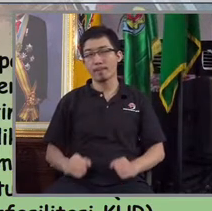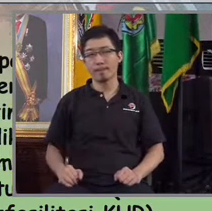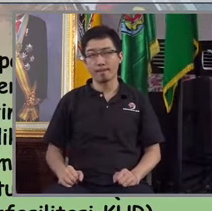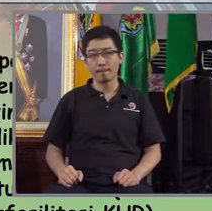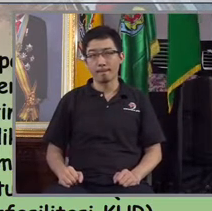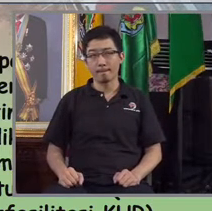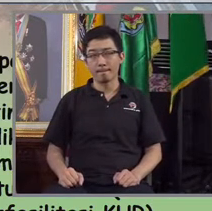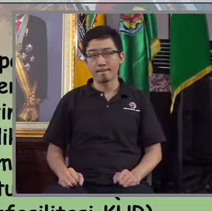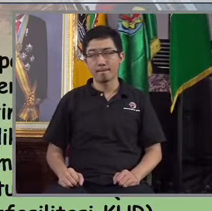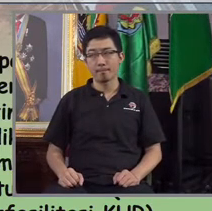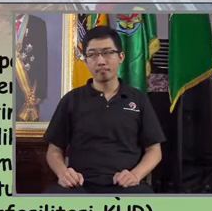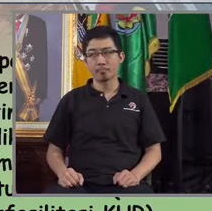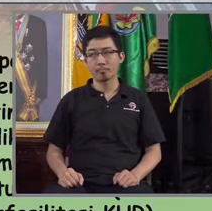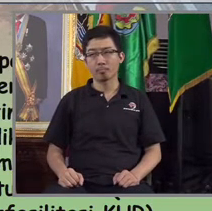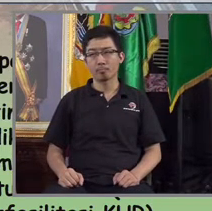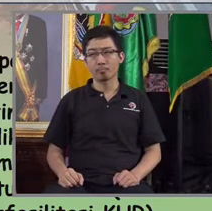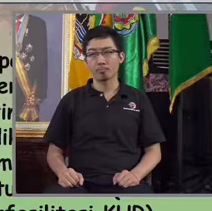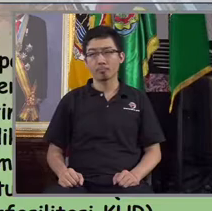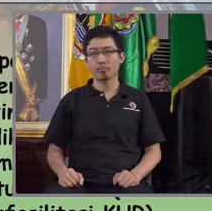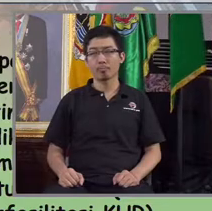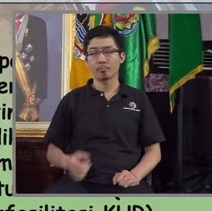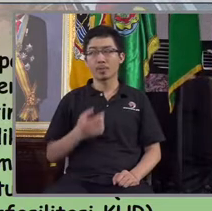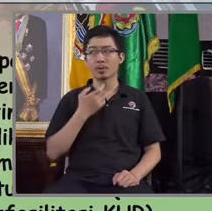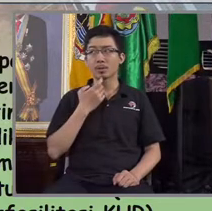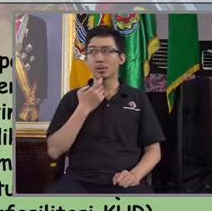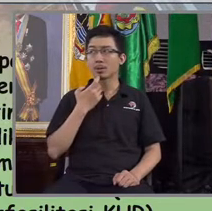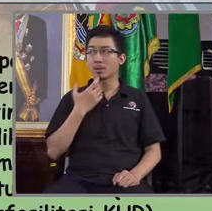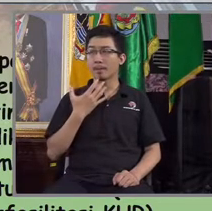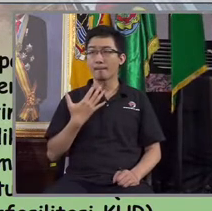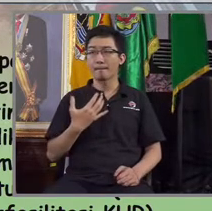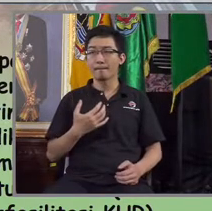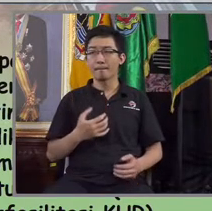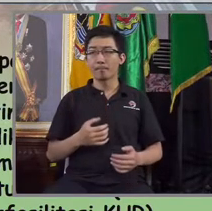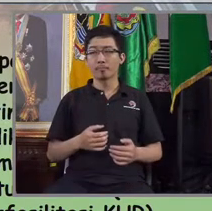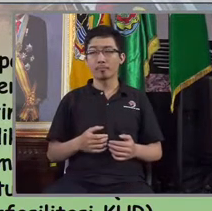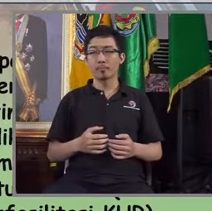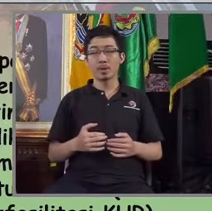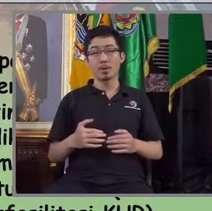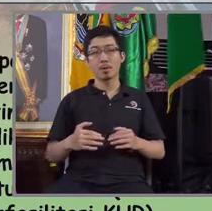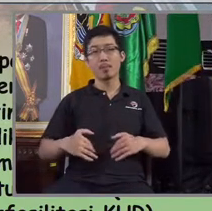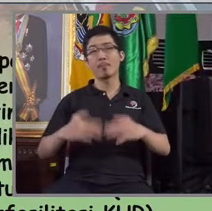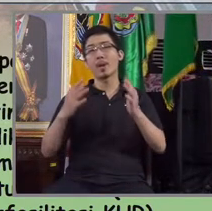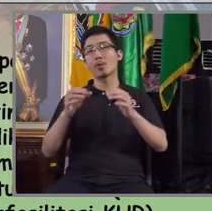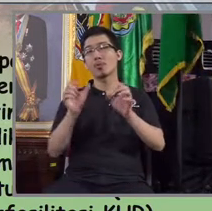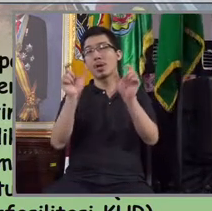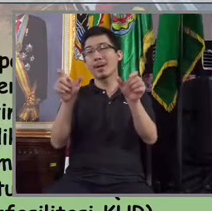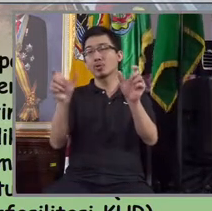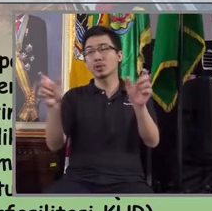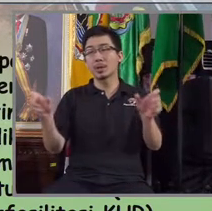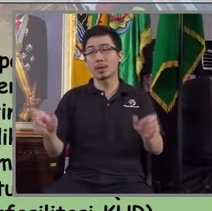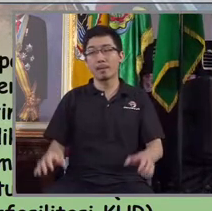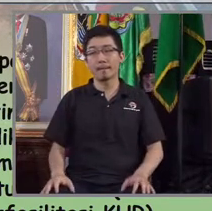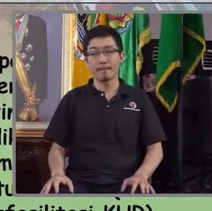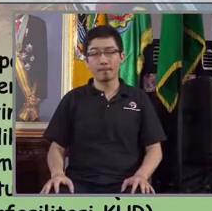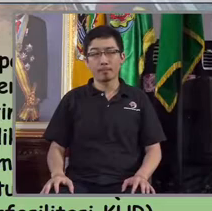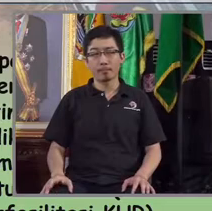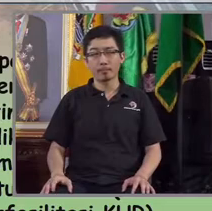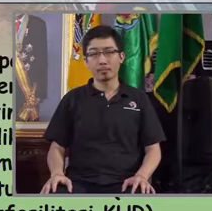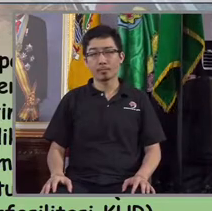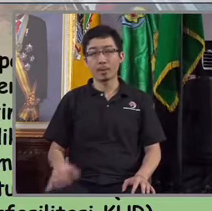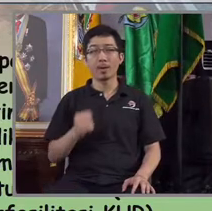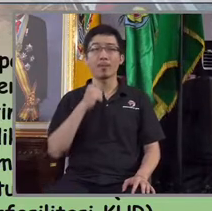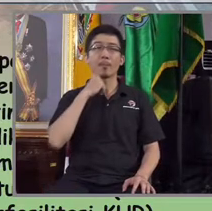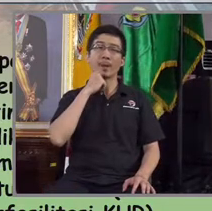Kemudian berkaitan dengan angka kemiskinan, indeks pembangunan manusia, dan yang ketiga tentang pengangguran